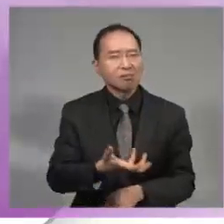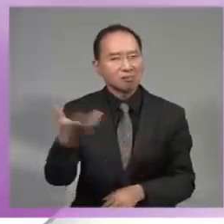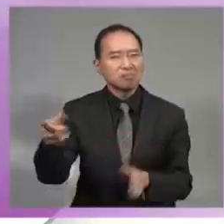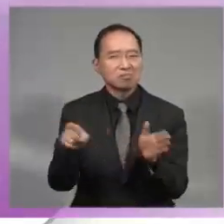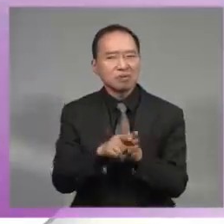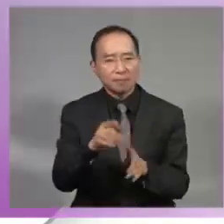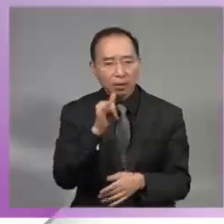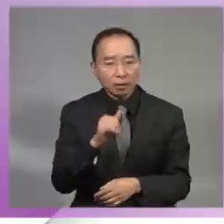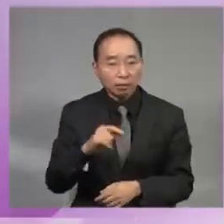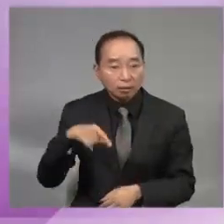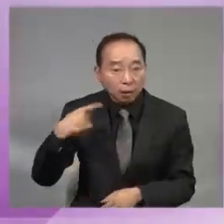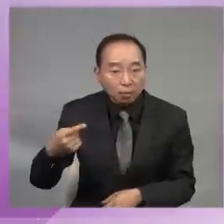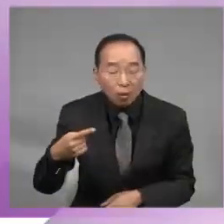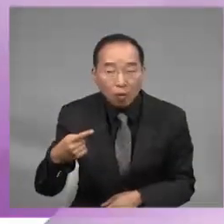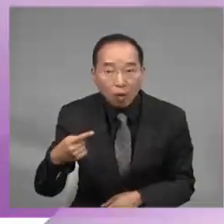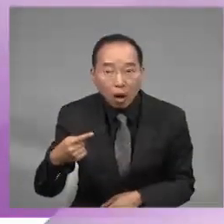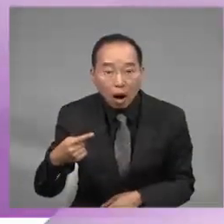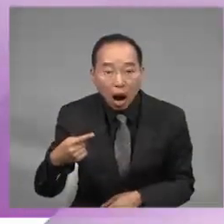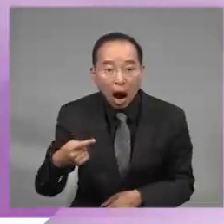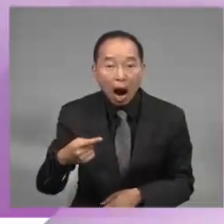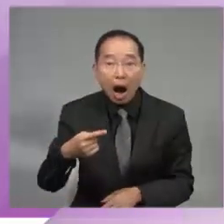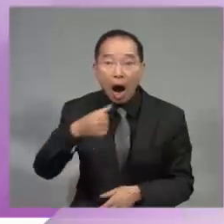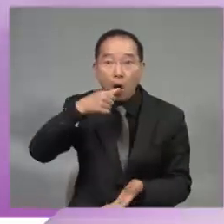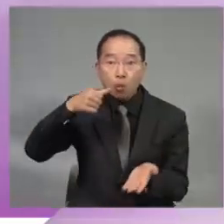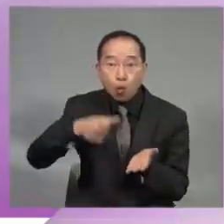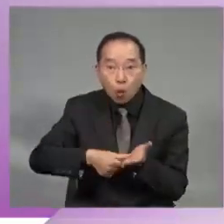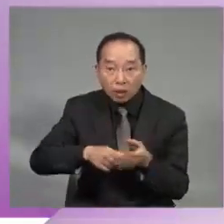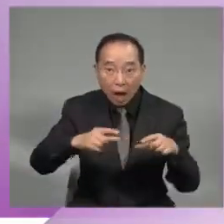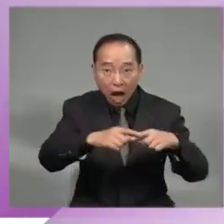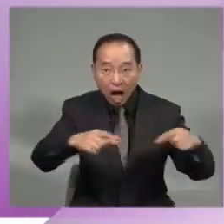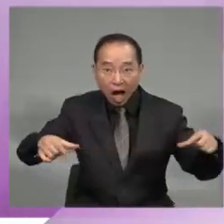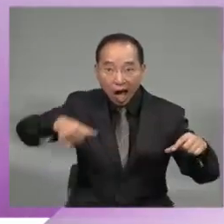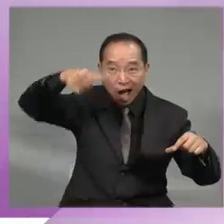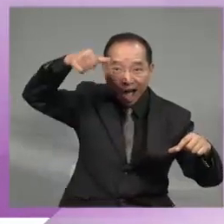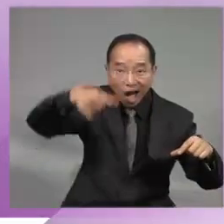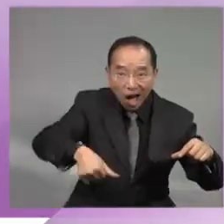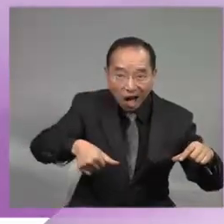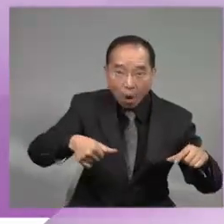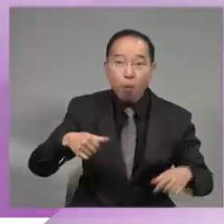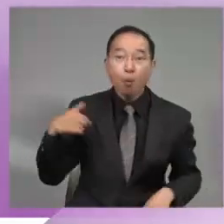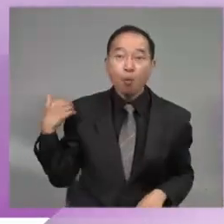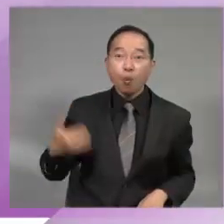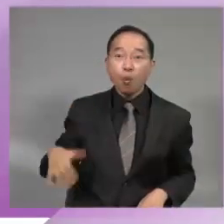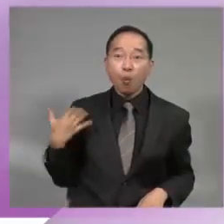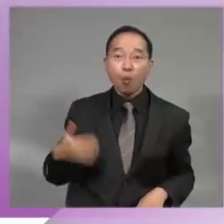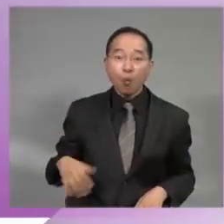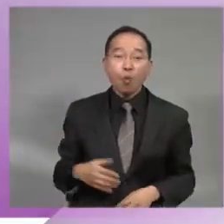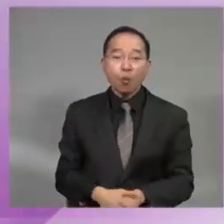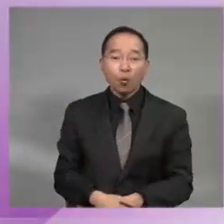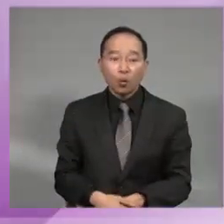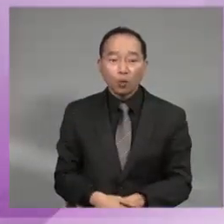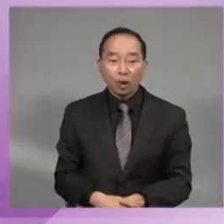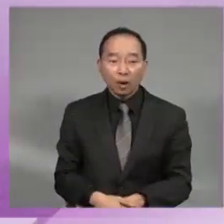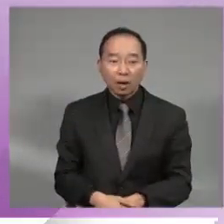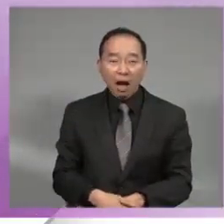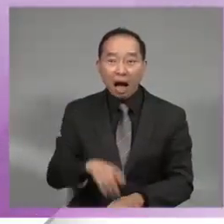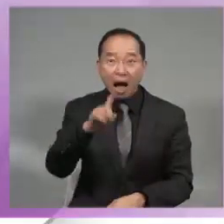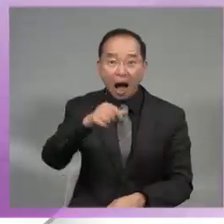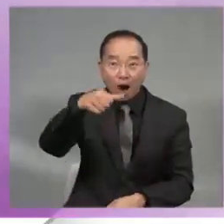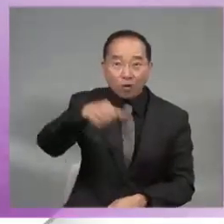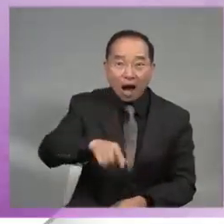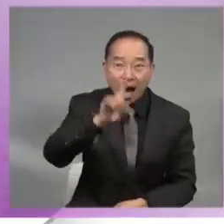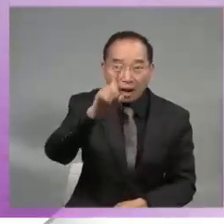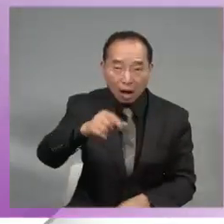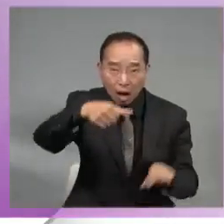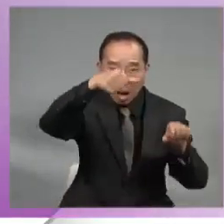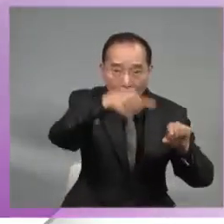지금 설명해 주신 대로 저렇게 도장을 찍는군요. 겹치도록. 예. 고민을 하고 있습니다. 아, 한 군데가 아니라 여러 군데 네. 계속